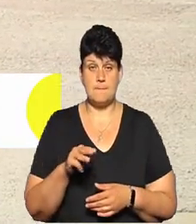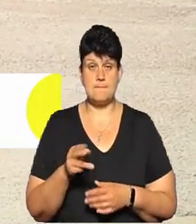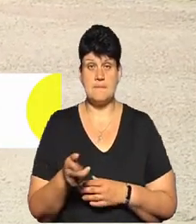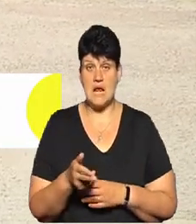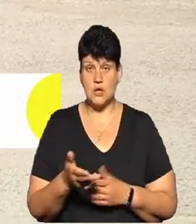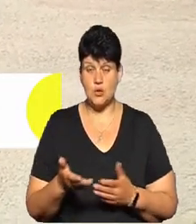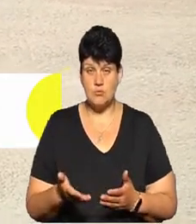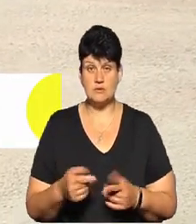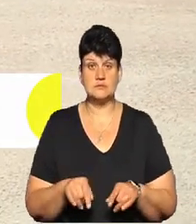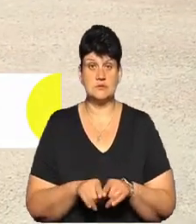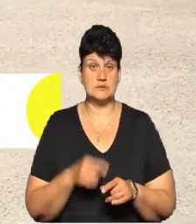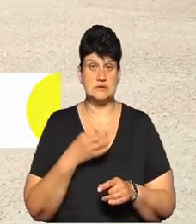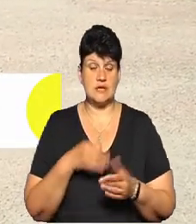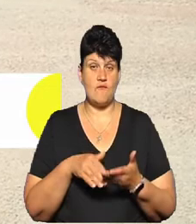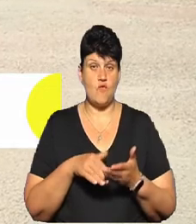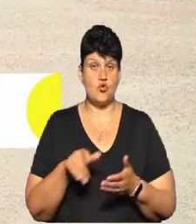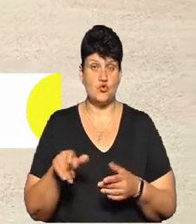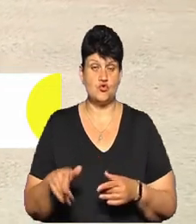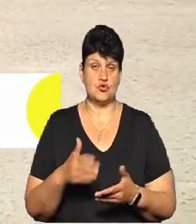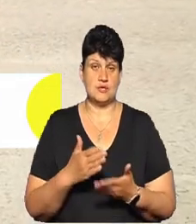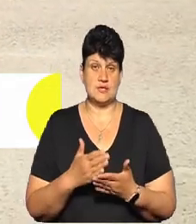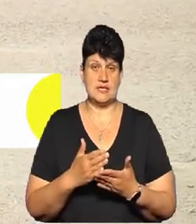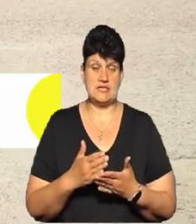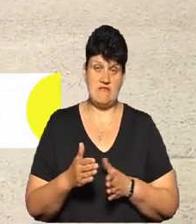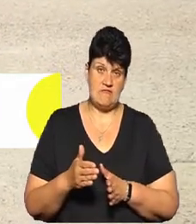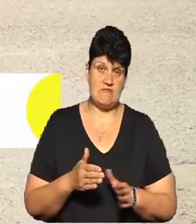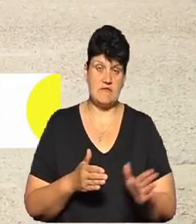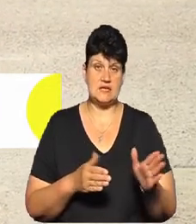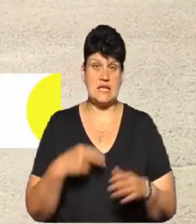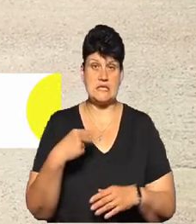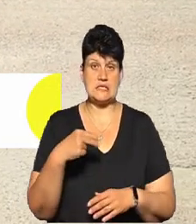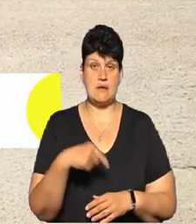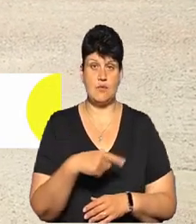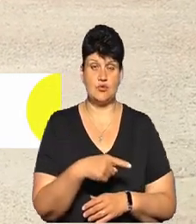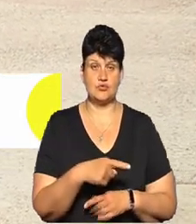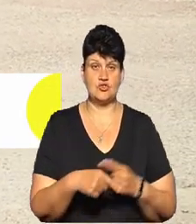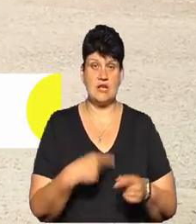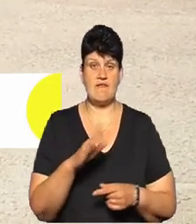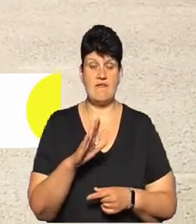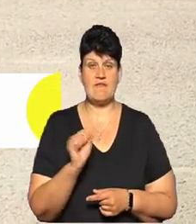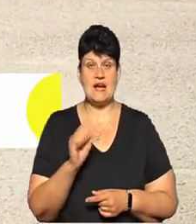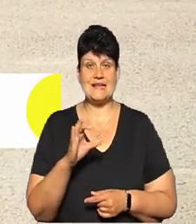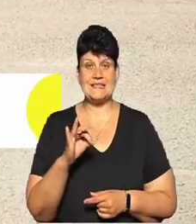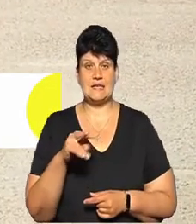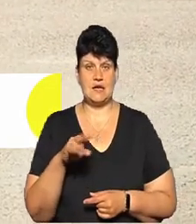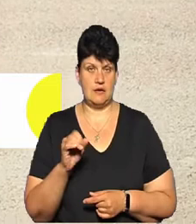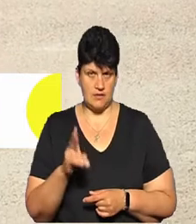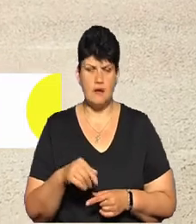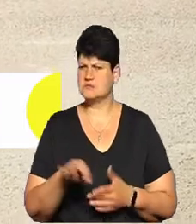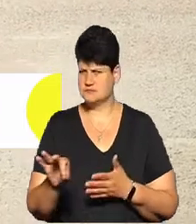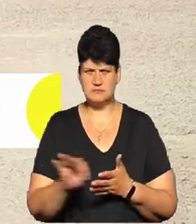волонтеры сказали, что есть выход на Запорожье через Васильевку. И мы рискнули в тот же день